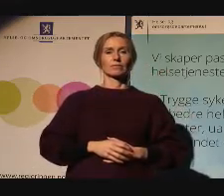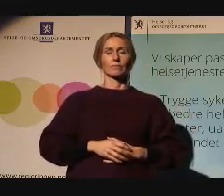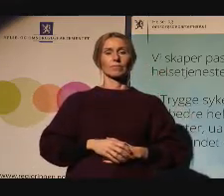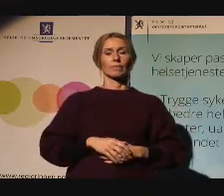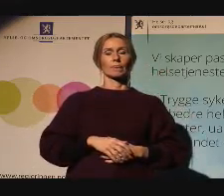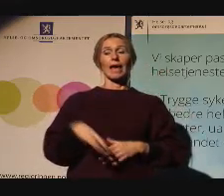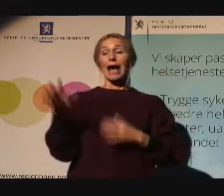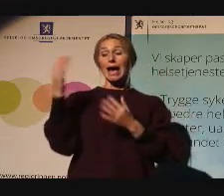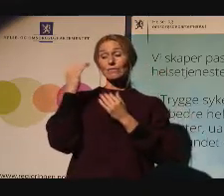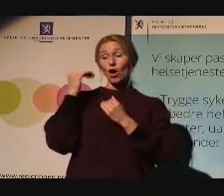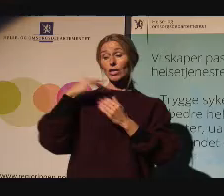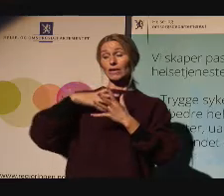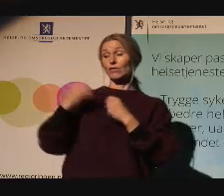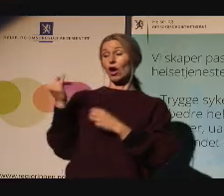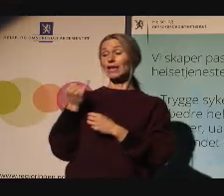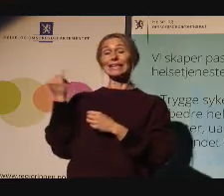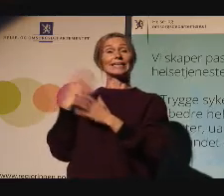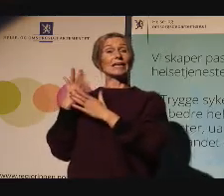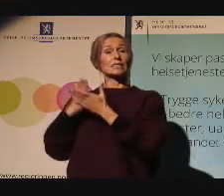Erfaringer fra Ida-saken må også